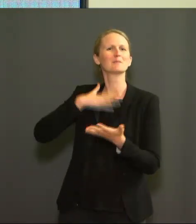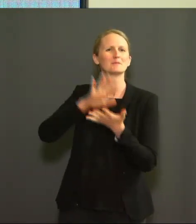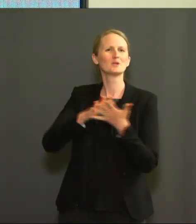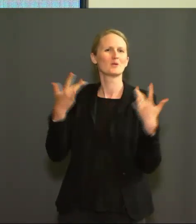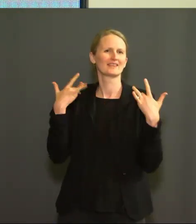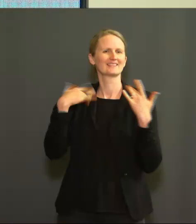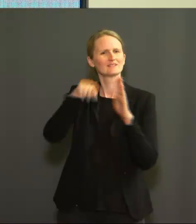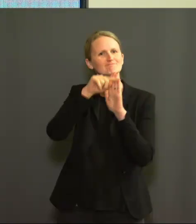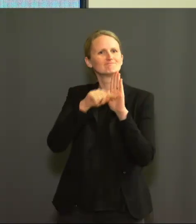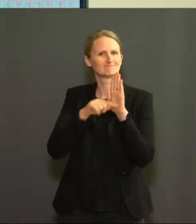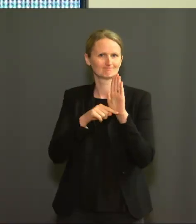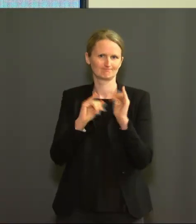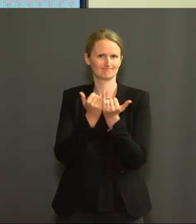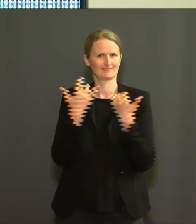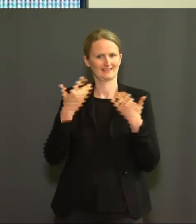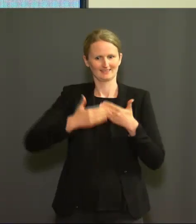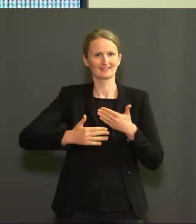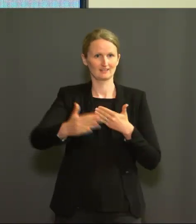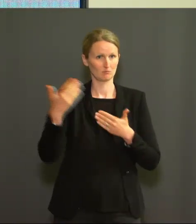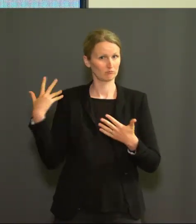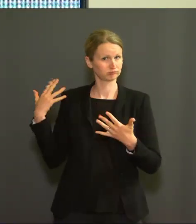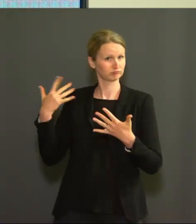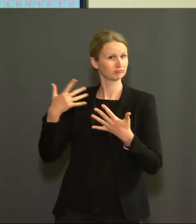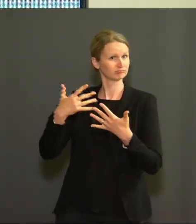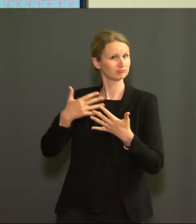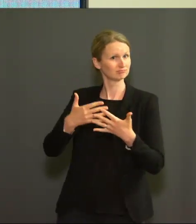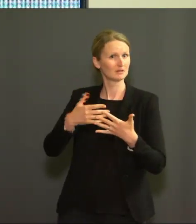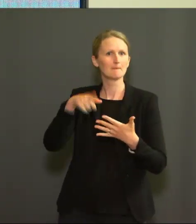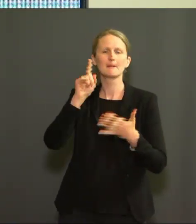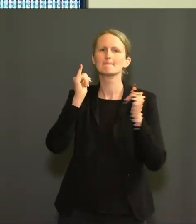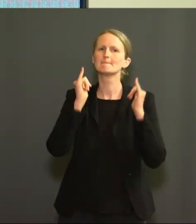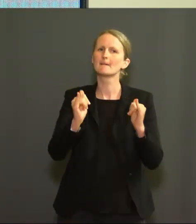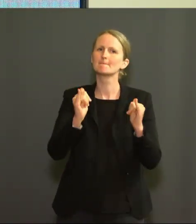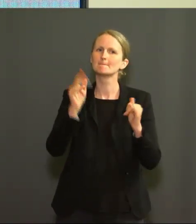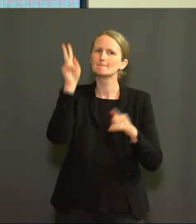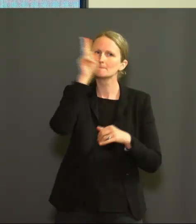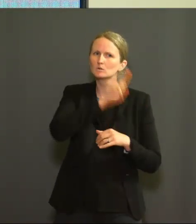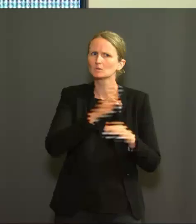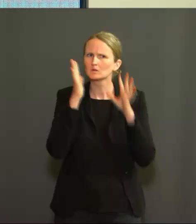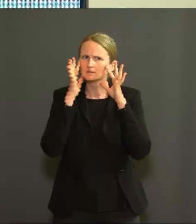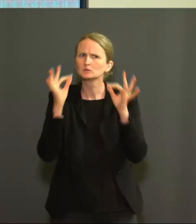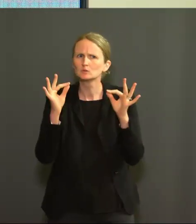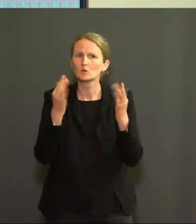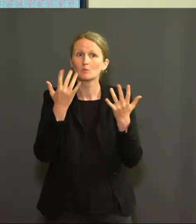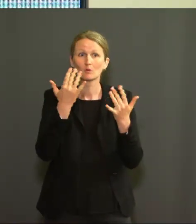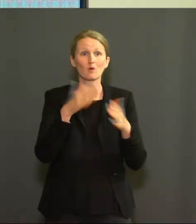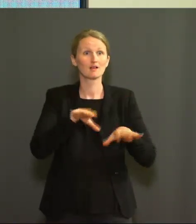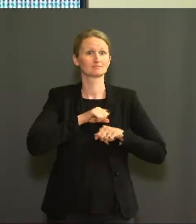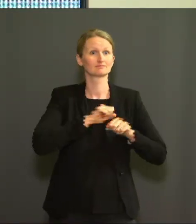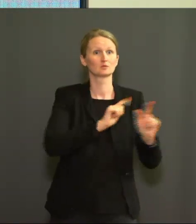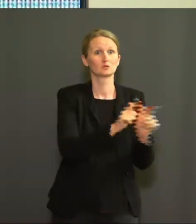soyons attentifs parce que la diminution du nombre des contaminations et dans une moindre mesure, celle des